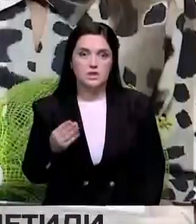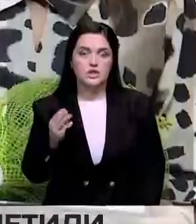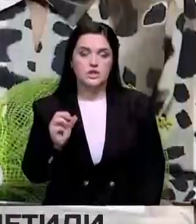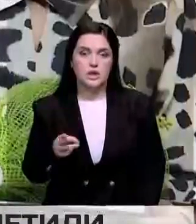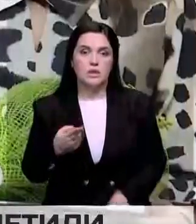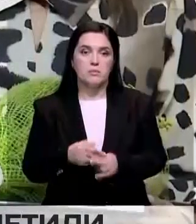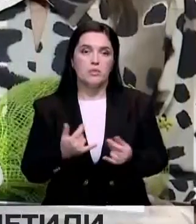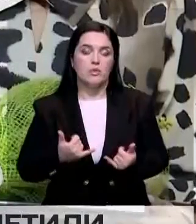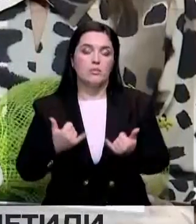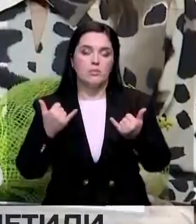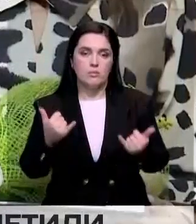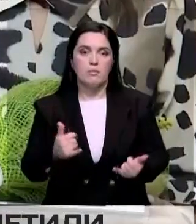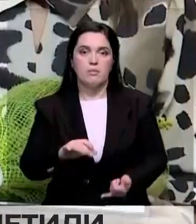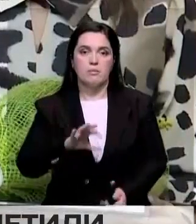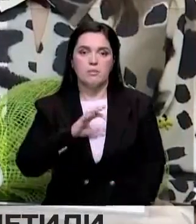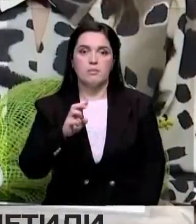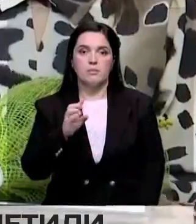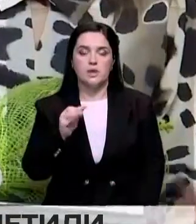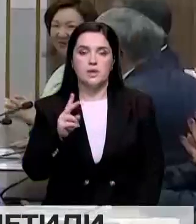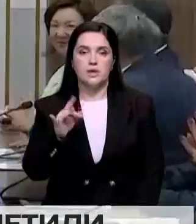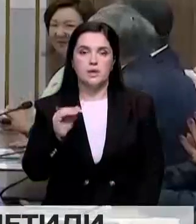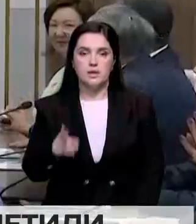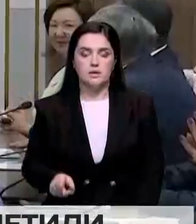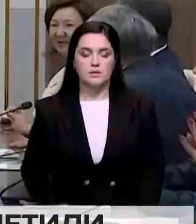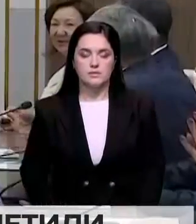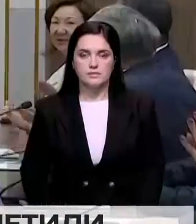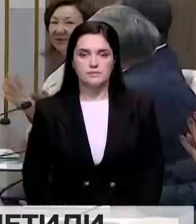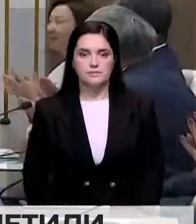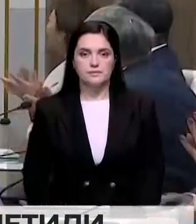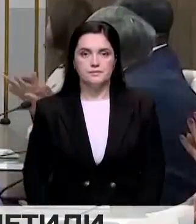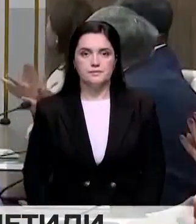«Бралик». Канат Умаров, Ернар Демесинов, Актюбинская область, 24 КИЗ. Редактор